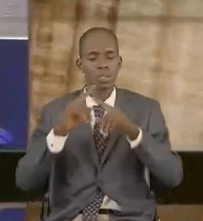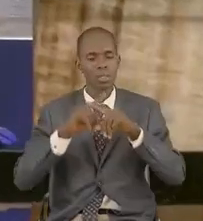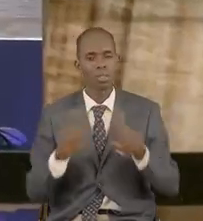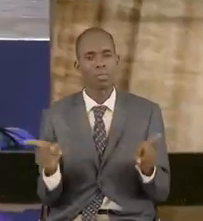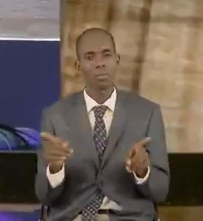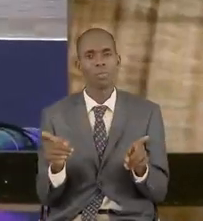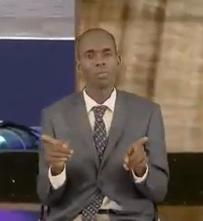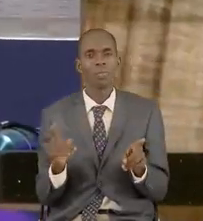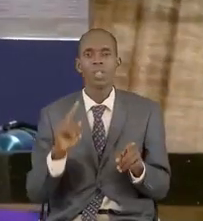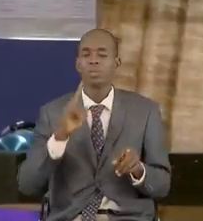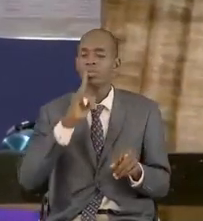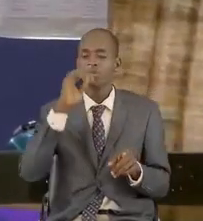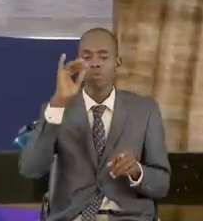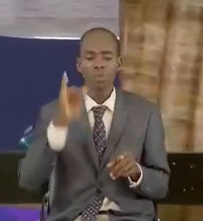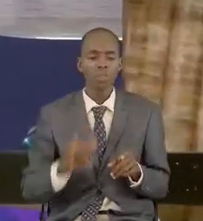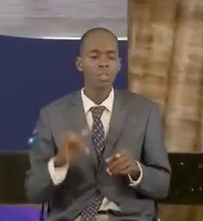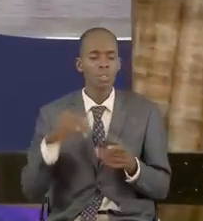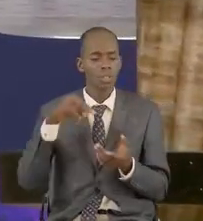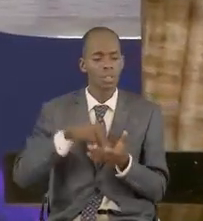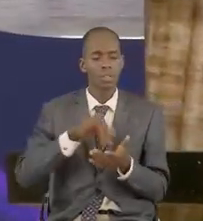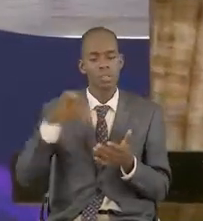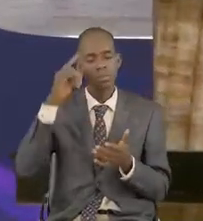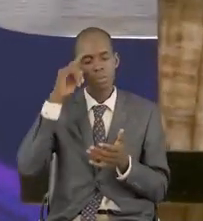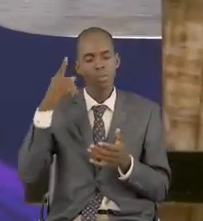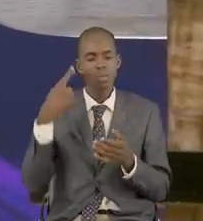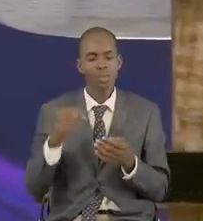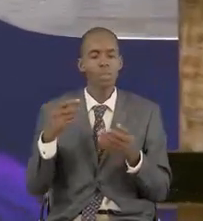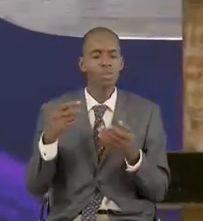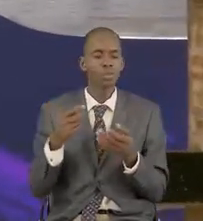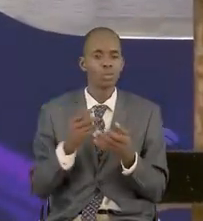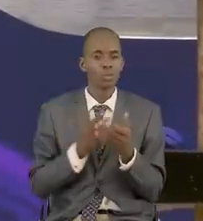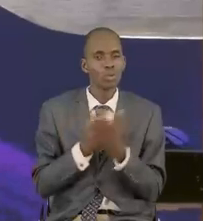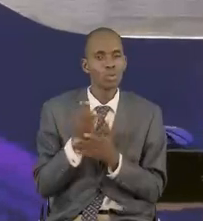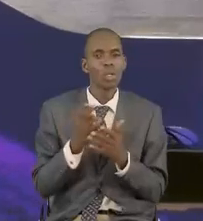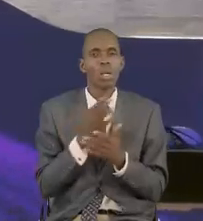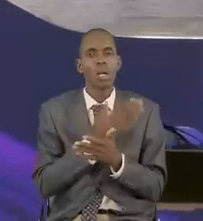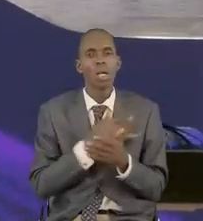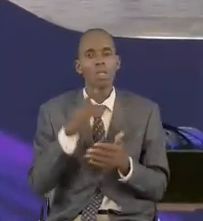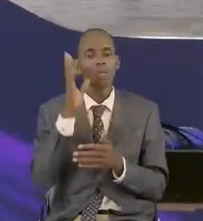contraires à l'Évangile alors combattre pour la fortification